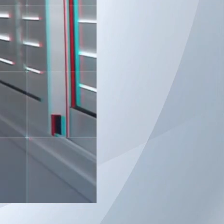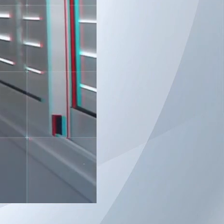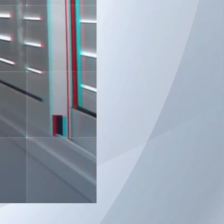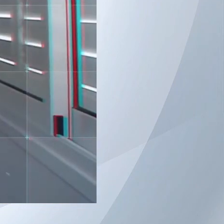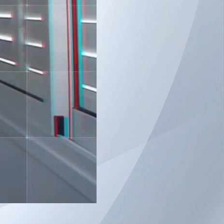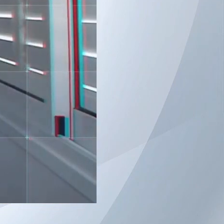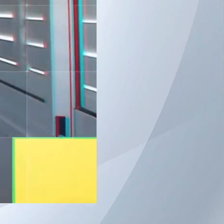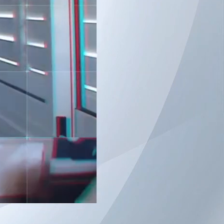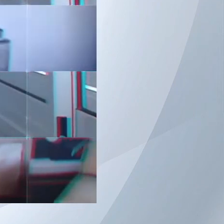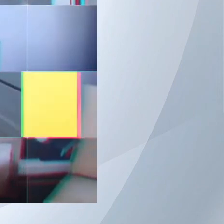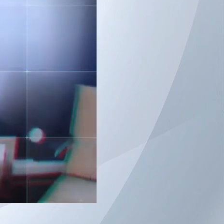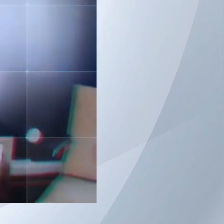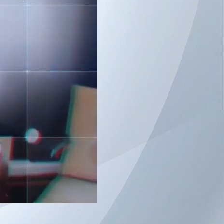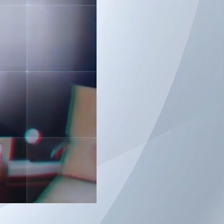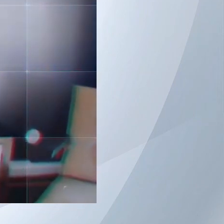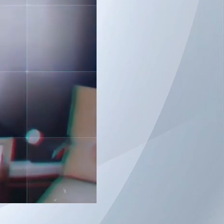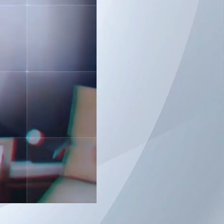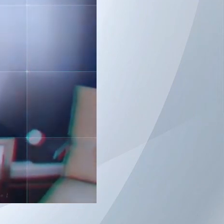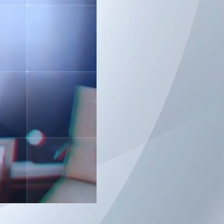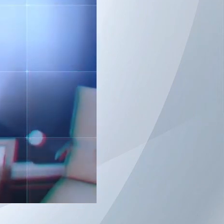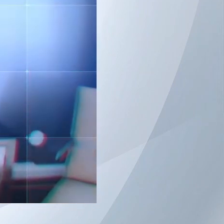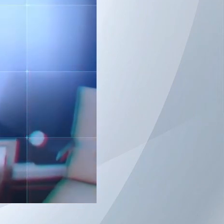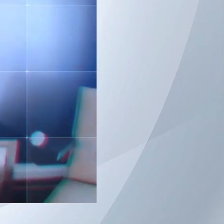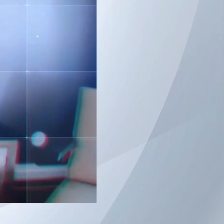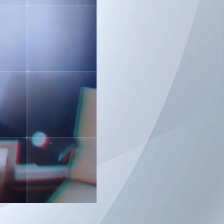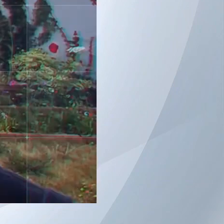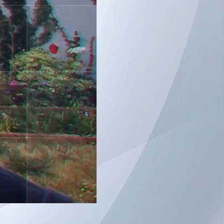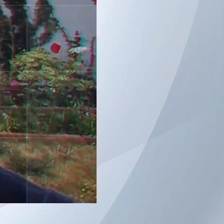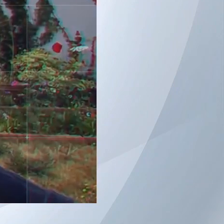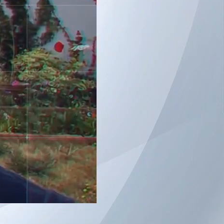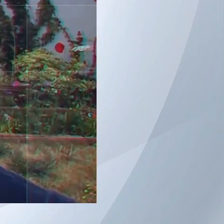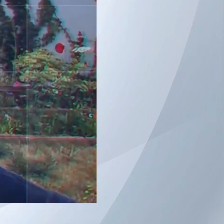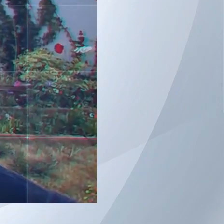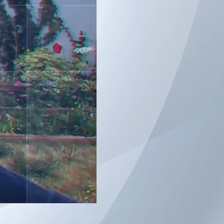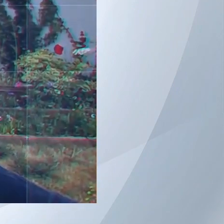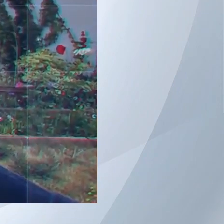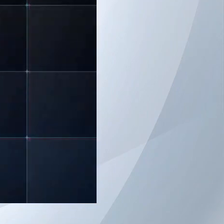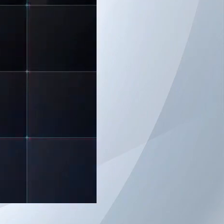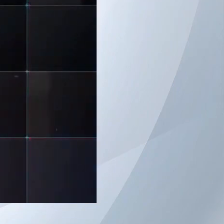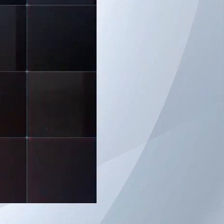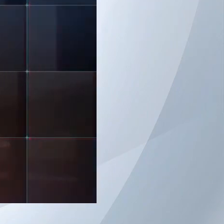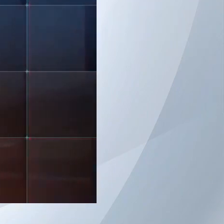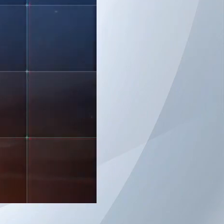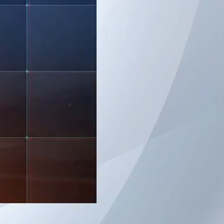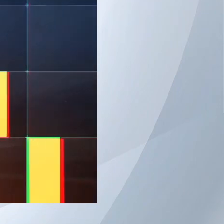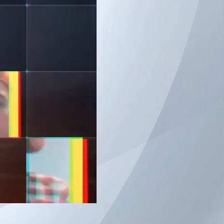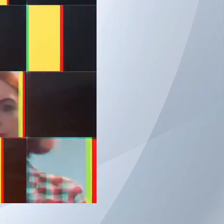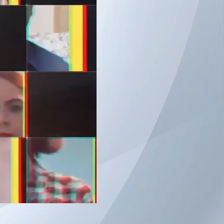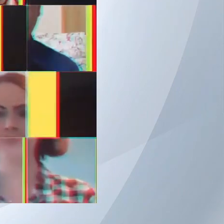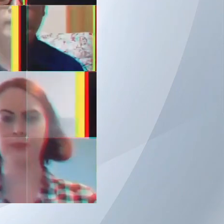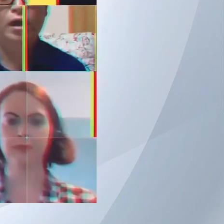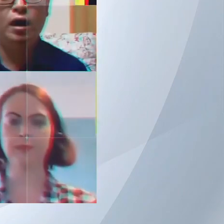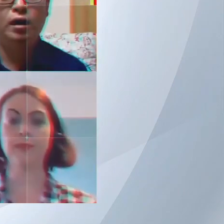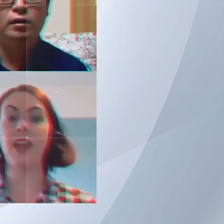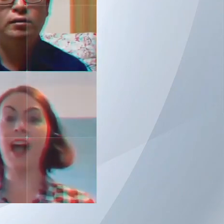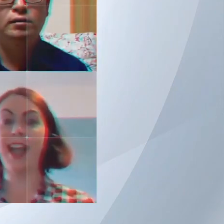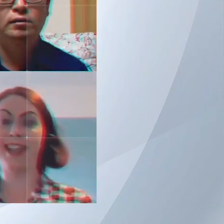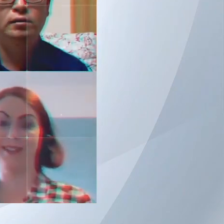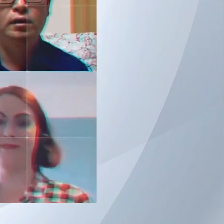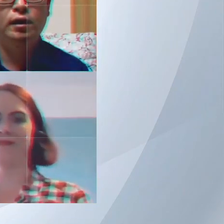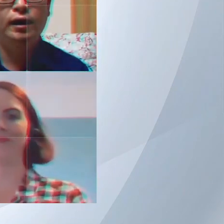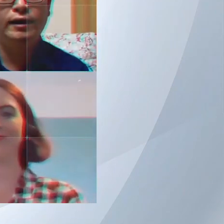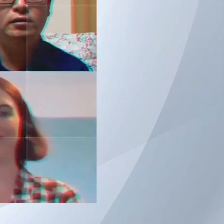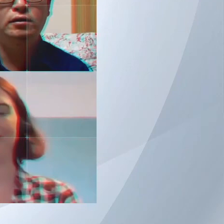שלום, אני ערן ספילר, מישראל. Bonjour, I'm Olivier from Hi, I'm Gilbert Villiers of Gold